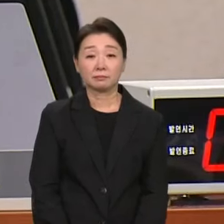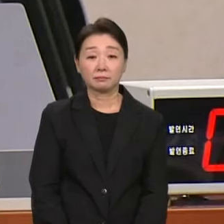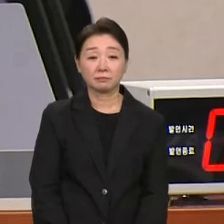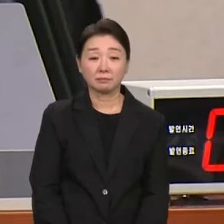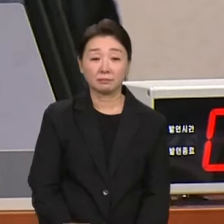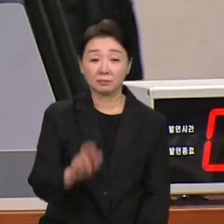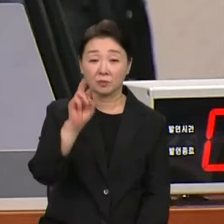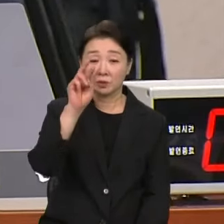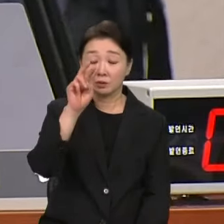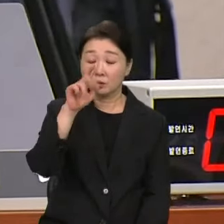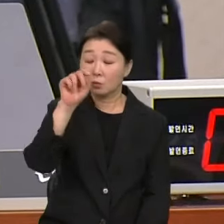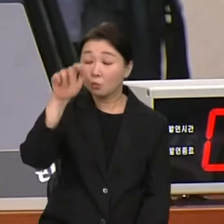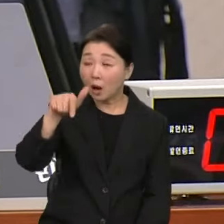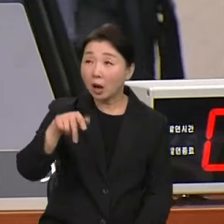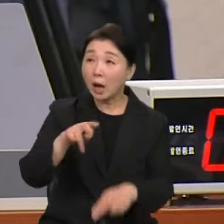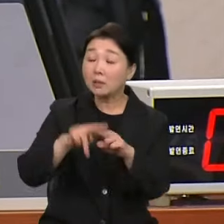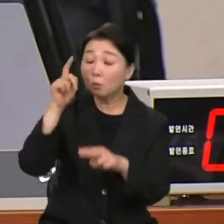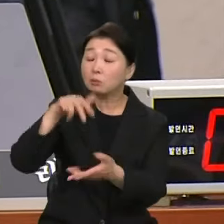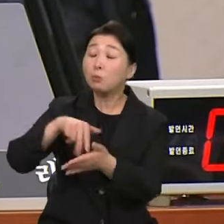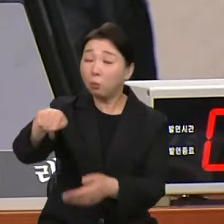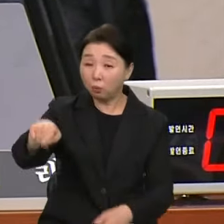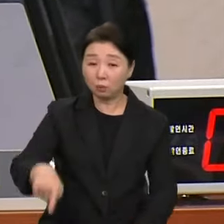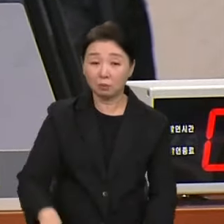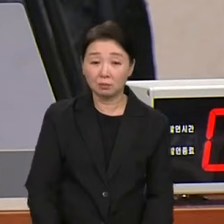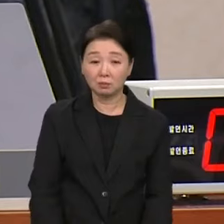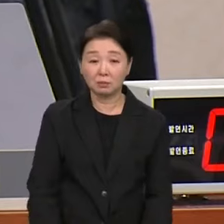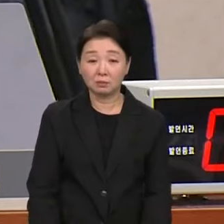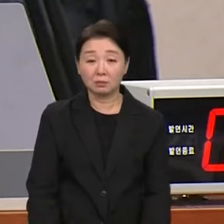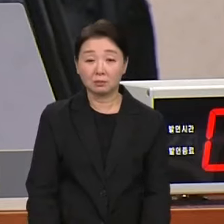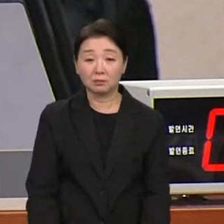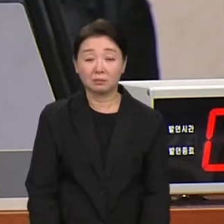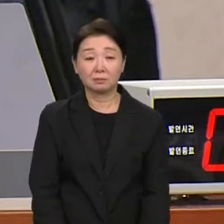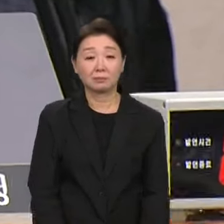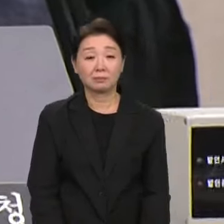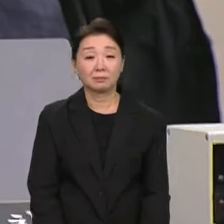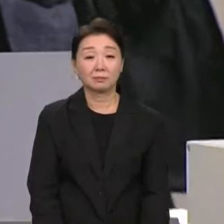박기태건 왜 앉아요? 계속 서 계시라니까.